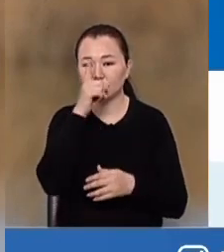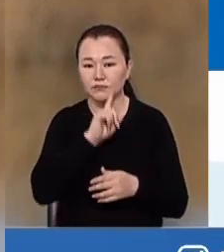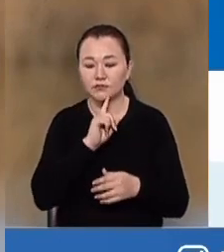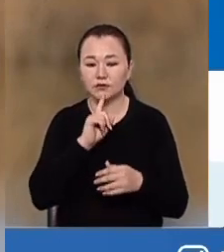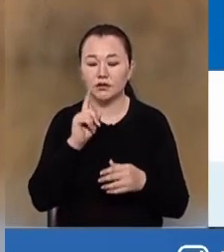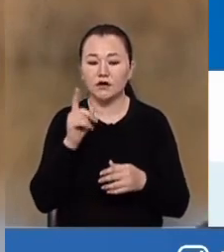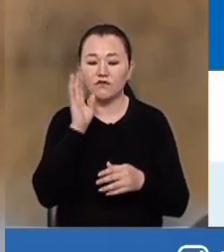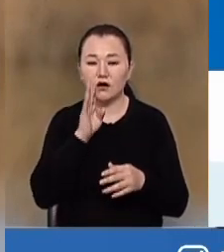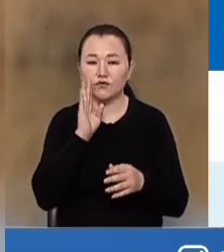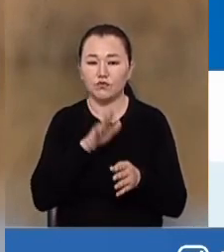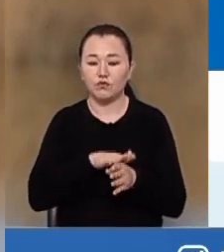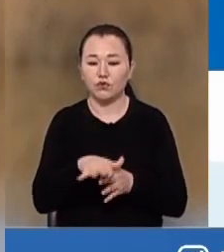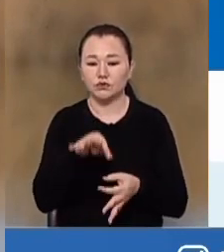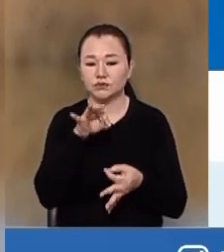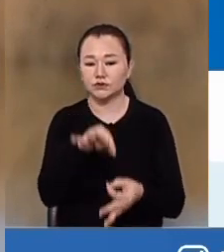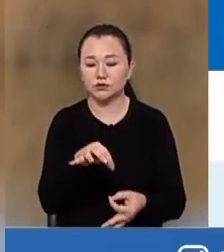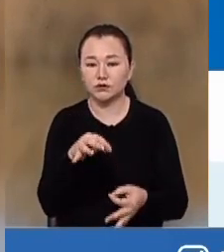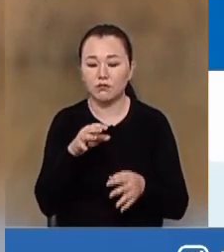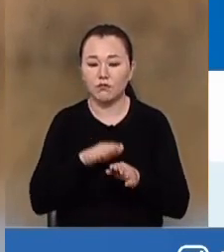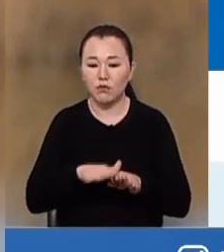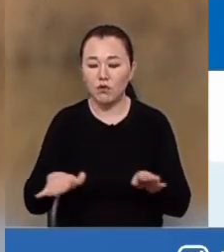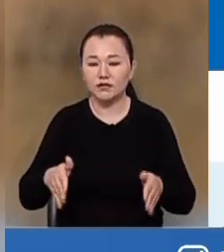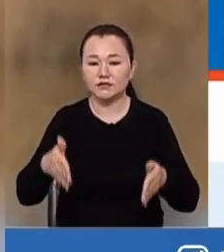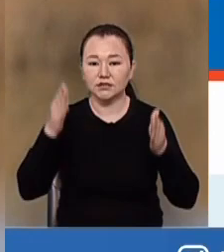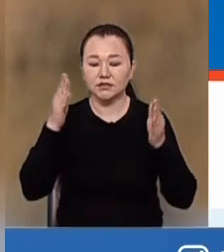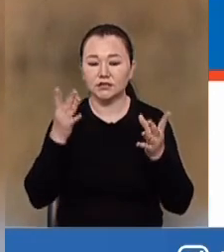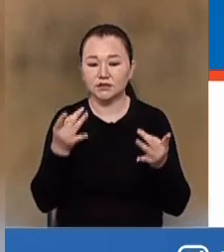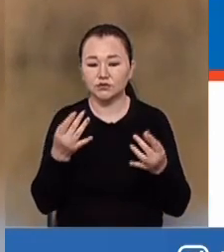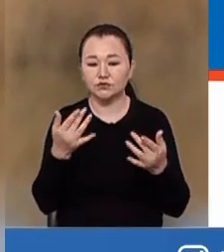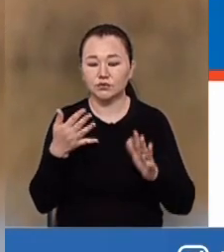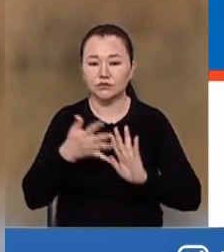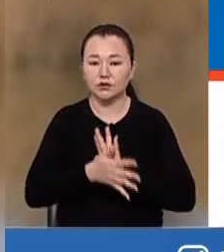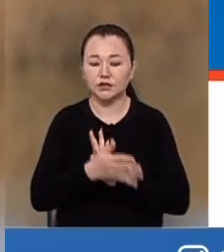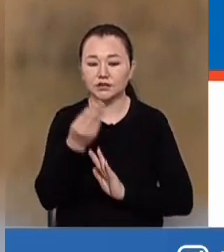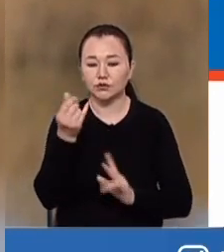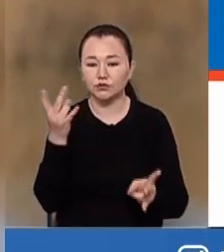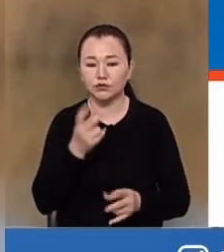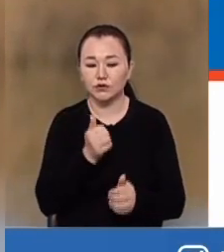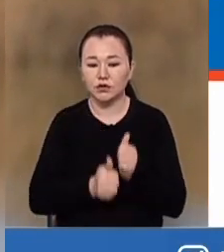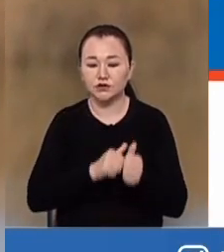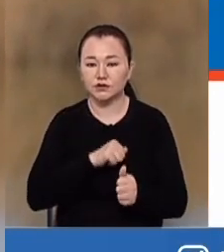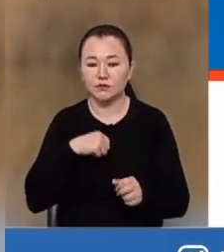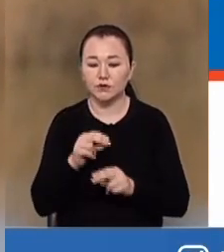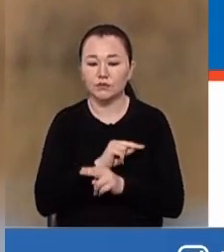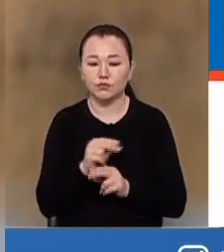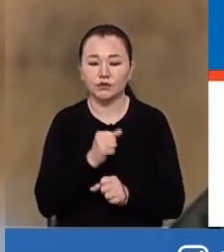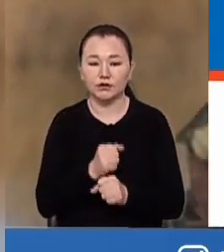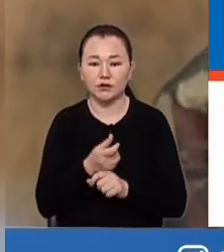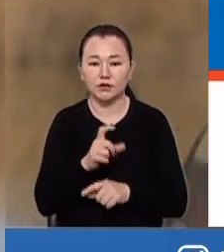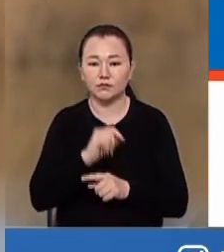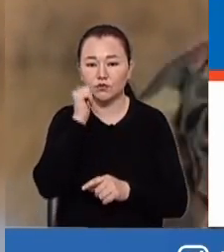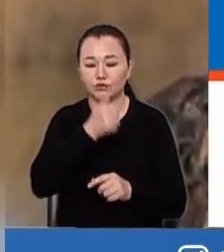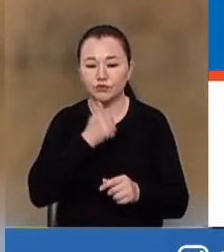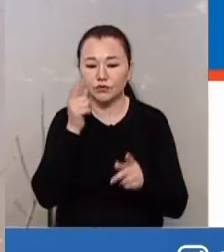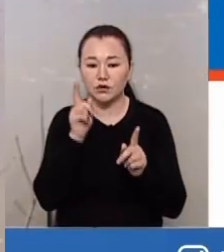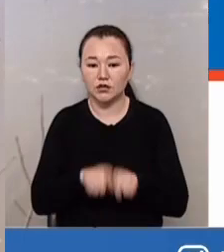жуық көлкіген судың астында тұр. Енді едені мен қабырғасы шіріп қаншама шығын болды. Әркім өзі жөндеу жасайды. Бұл жылда